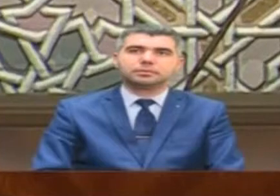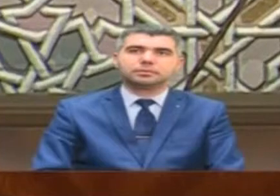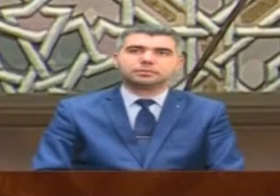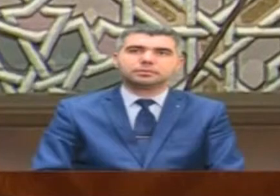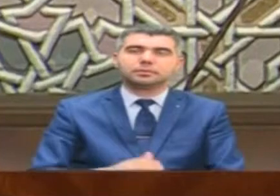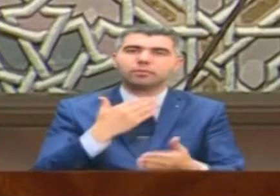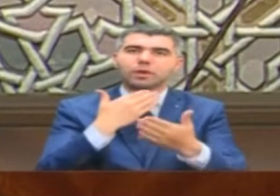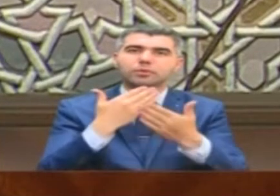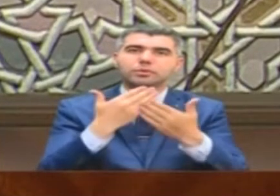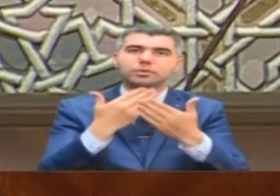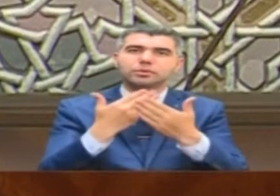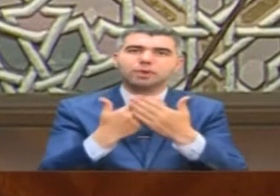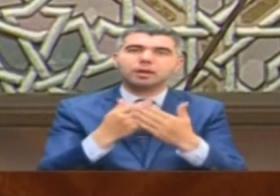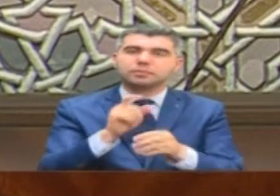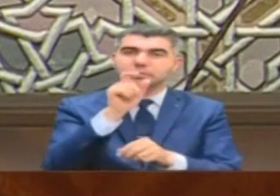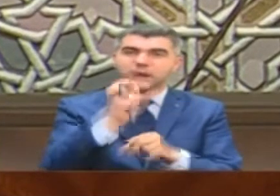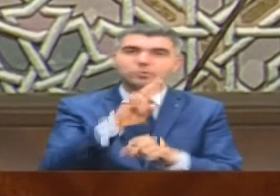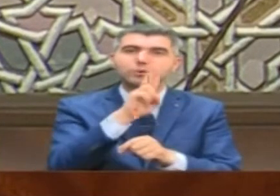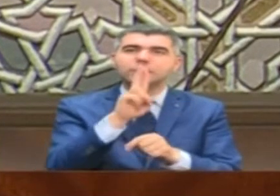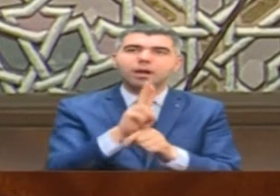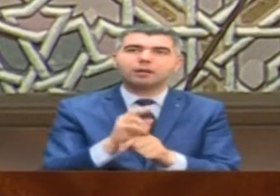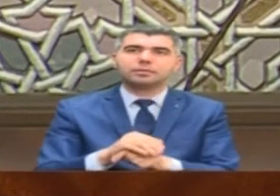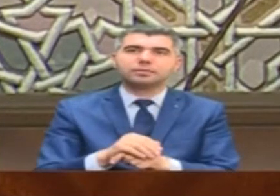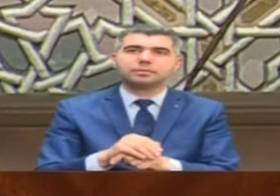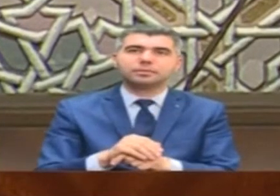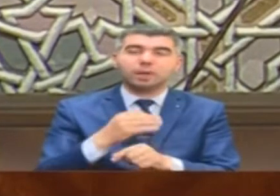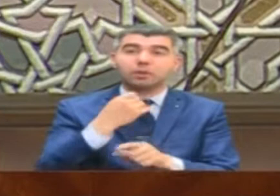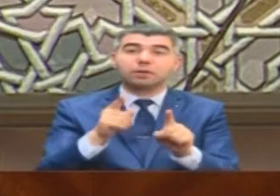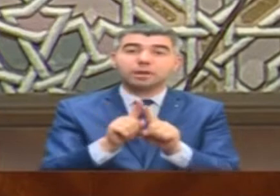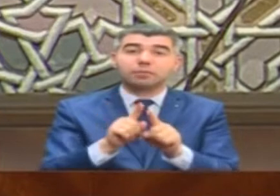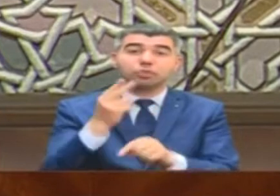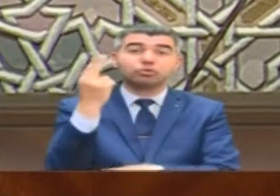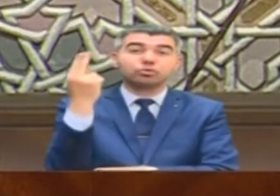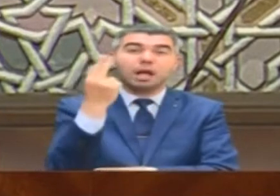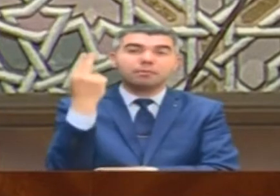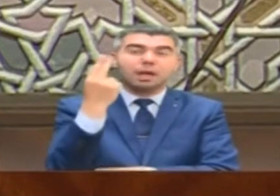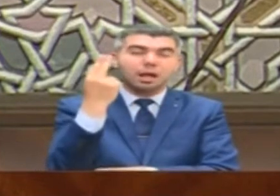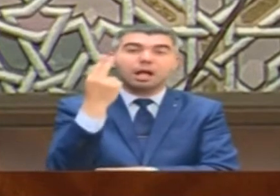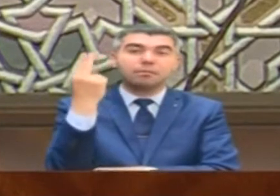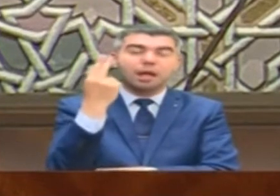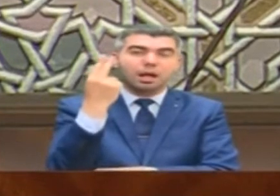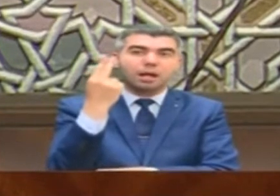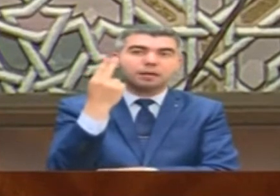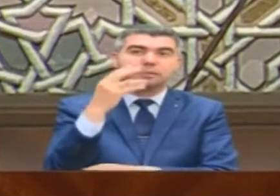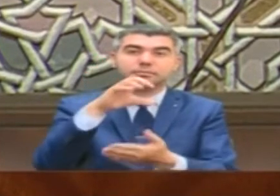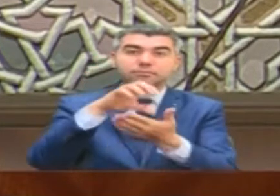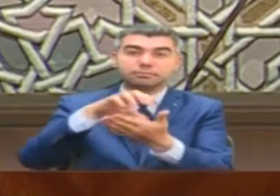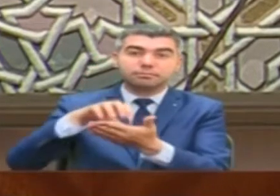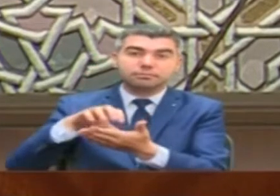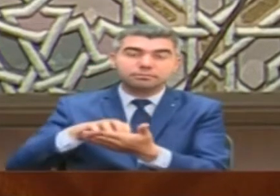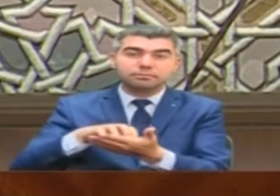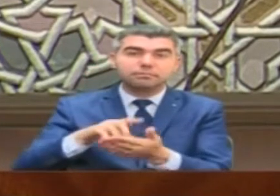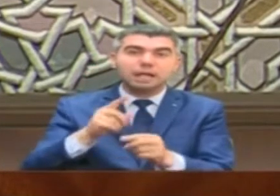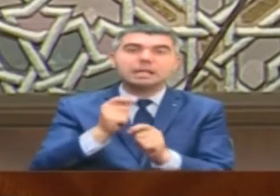شكرا سيد نائب محترم. فيما النواة الجامعية اللي هي كلية متعددة التخصصات في إقليم